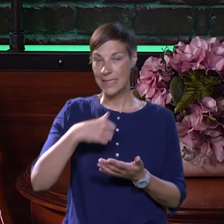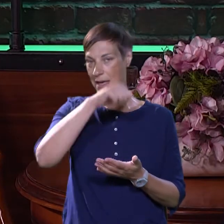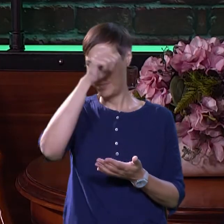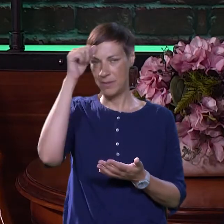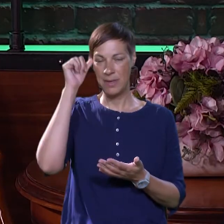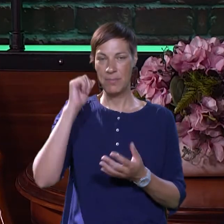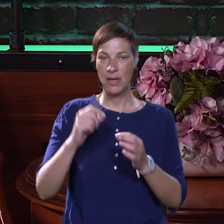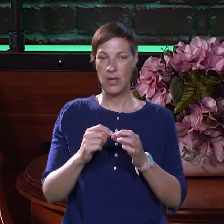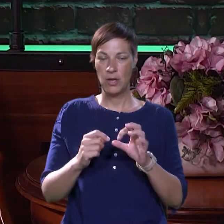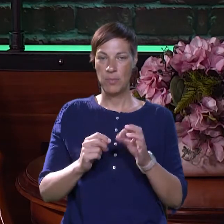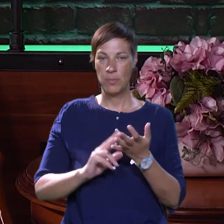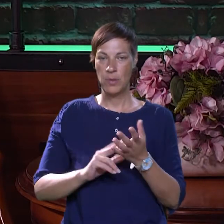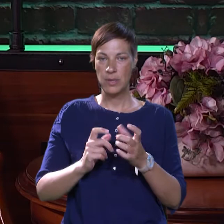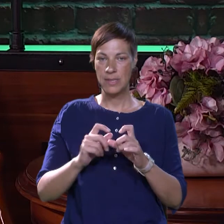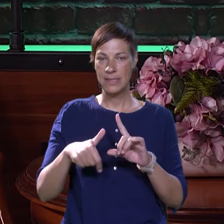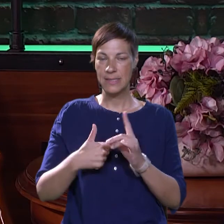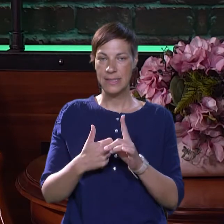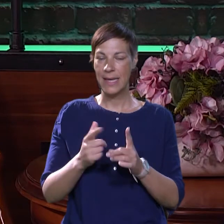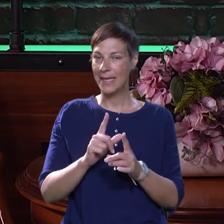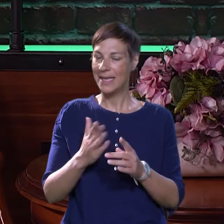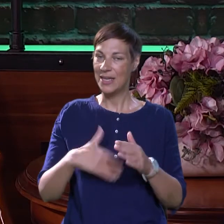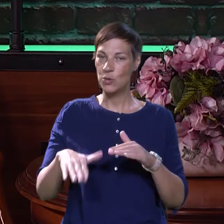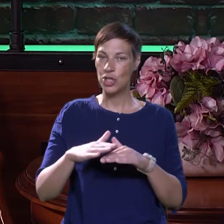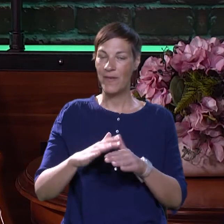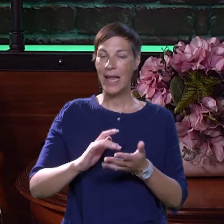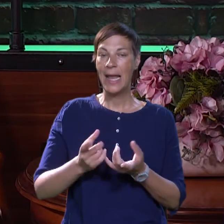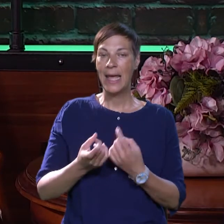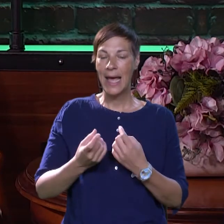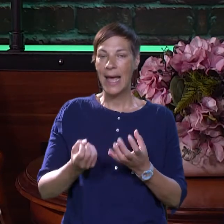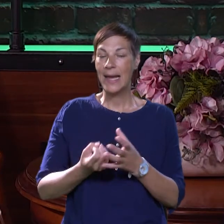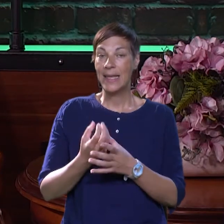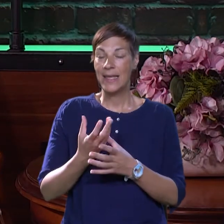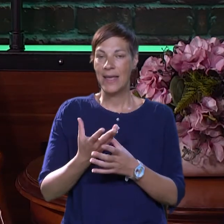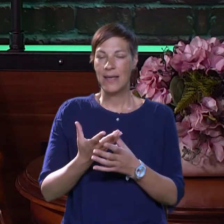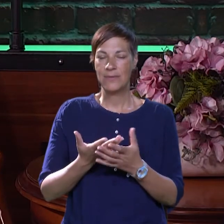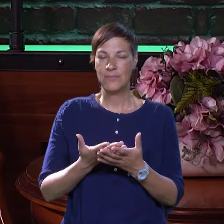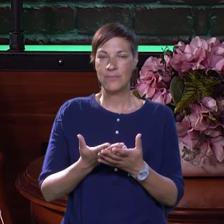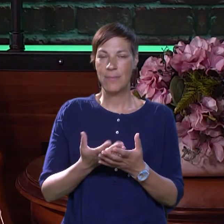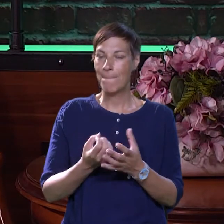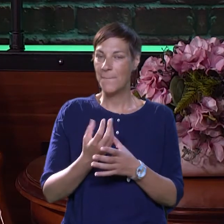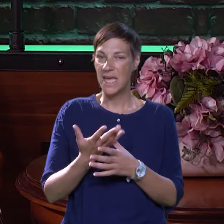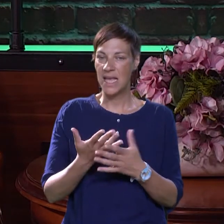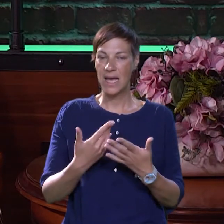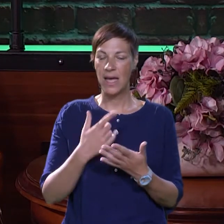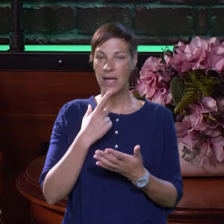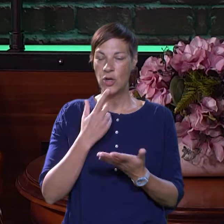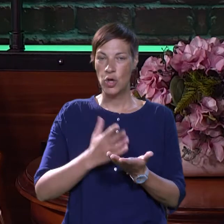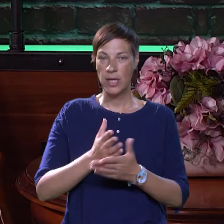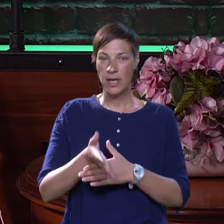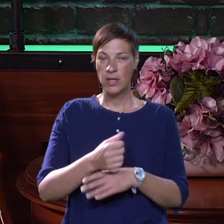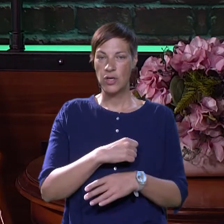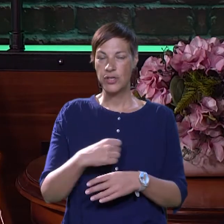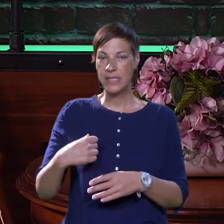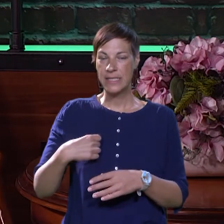samim imenom, Bonsai nije nužno velik, ali je svejedno nekakva zrela biljčica koja